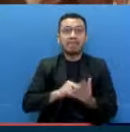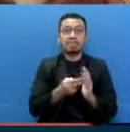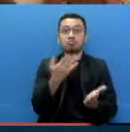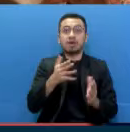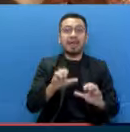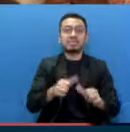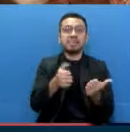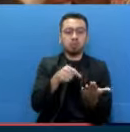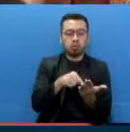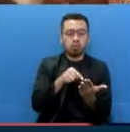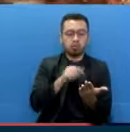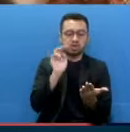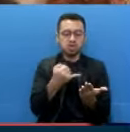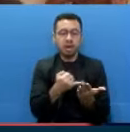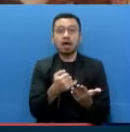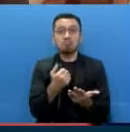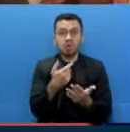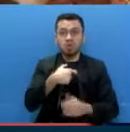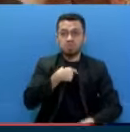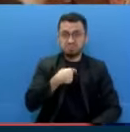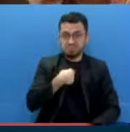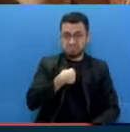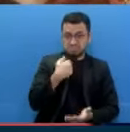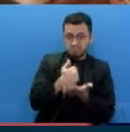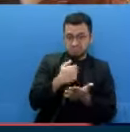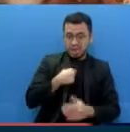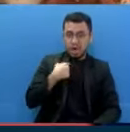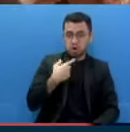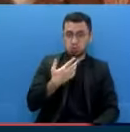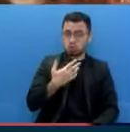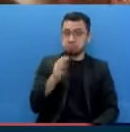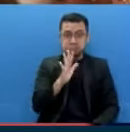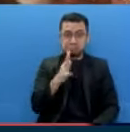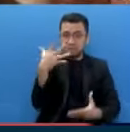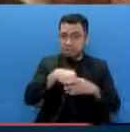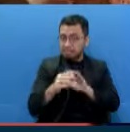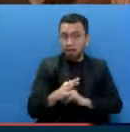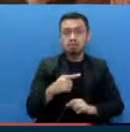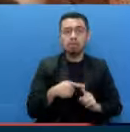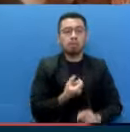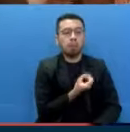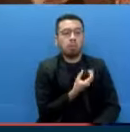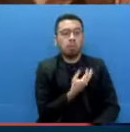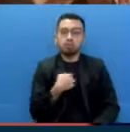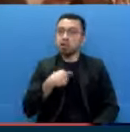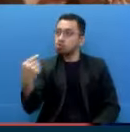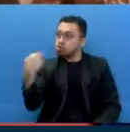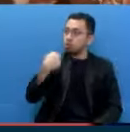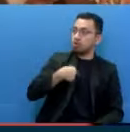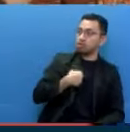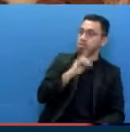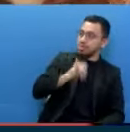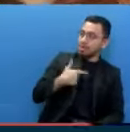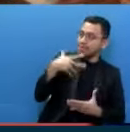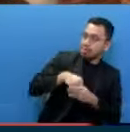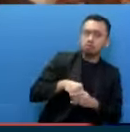alhasil kemudian orang yang tidak melakukan kemudian lalu disimpulkan sebagai melakukan dan sebaliknya jadi harus hati-hati Nah untuk itu maka tadi